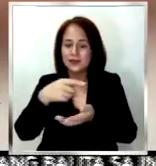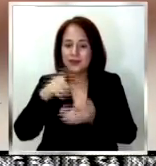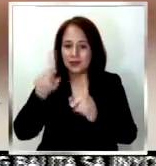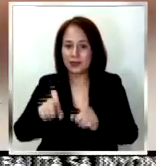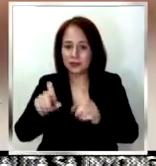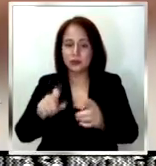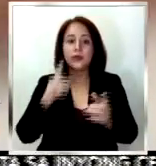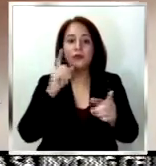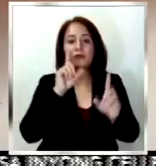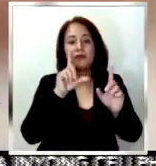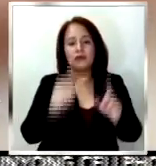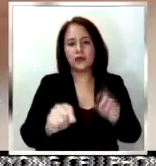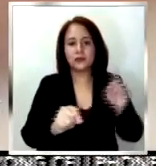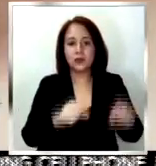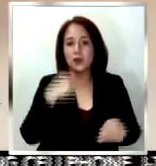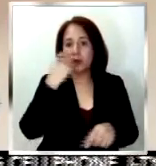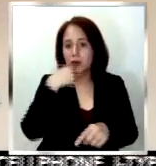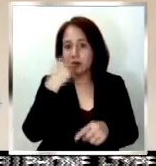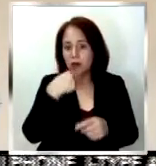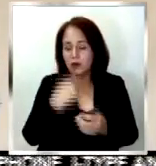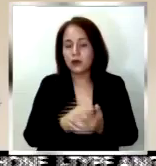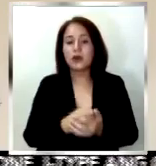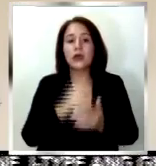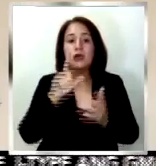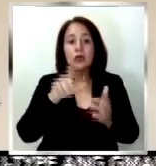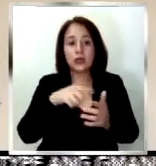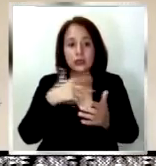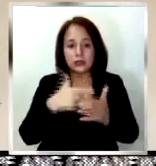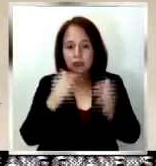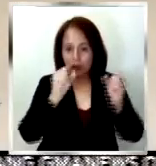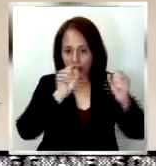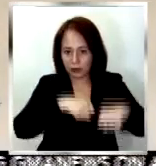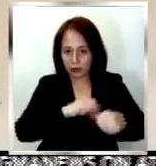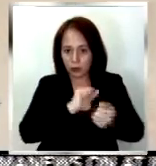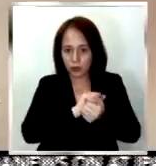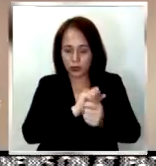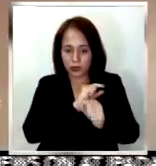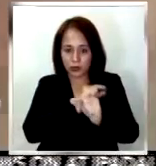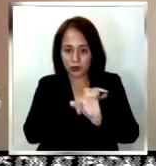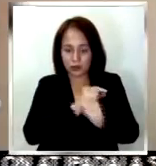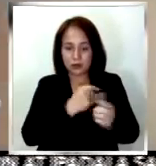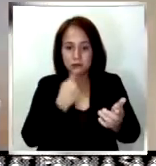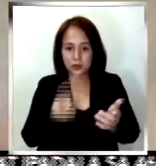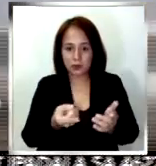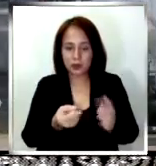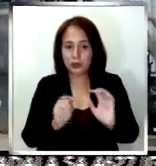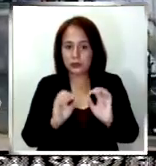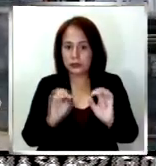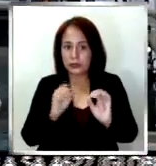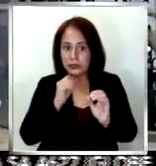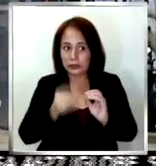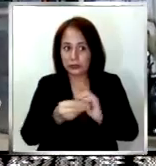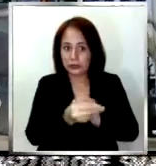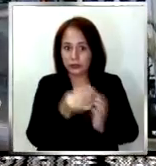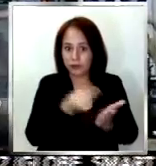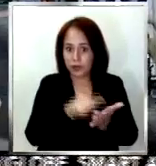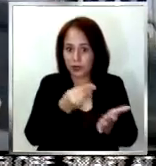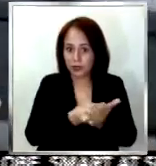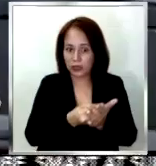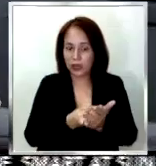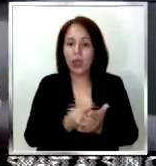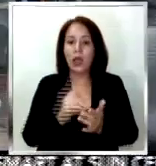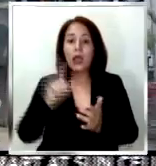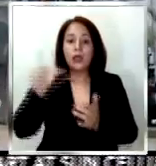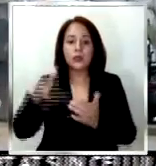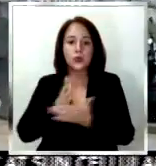na naroon. Kasunod nito ay nakipagkasundo si Beruzzo sa gwardiya pero hindi raw siya nag-abot ng pera. Dito na siya nagpunta sa police